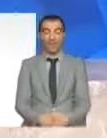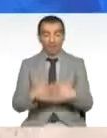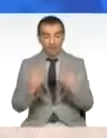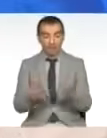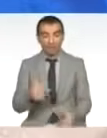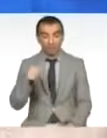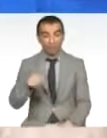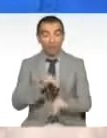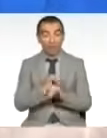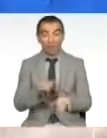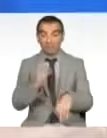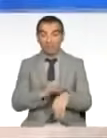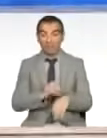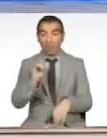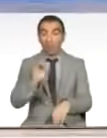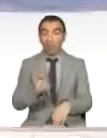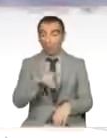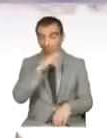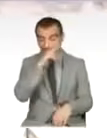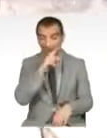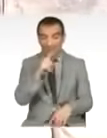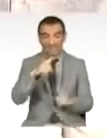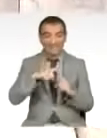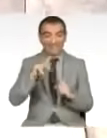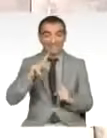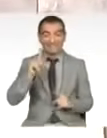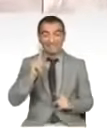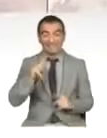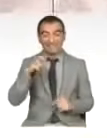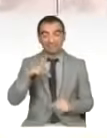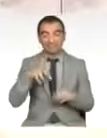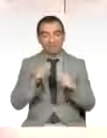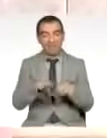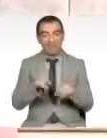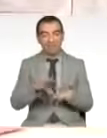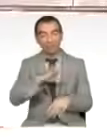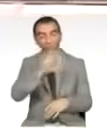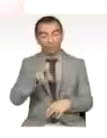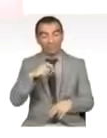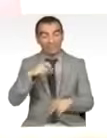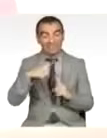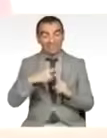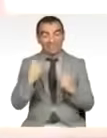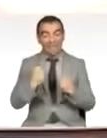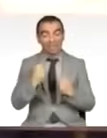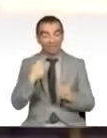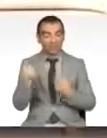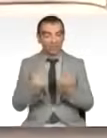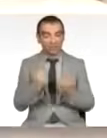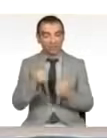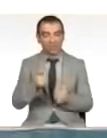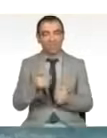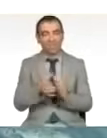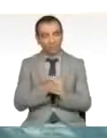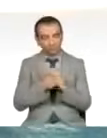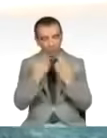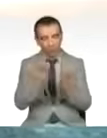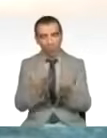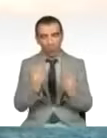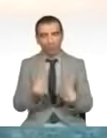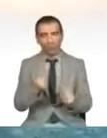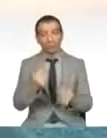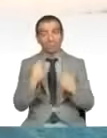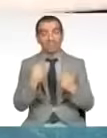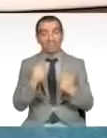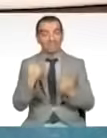Evet, bugün aynı zamanda 14 Mart Tıp Bayramı. Evet, evet. Bütün tıp çalışanlarının Tıp Bayramı kutlu olsun. Evet, kutlu olsun. Sağlık